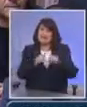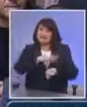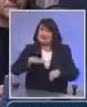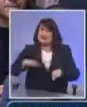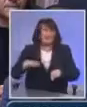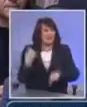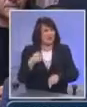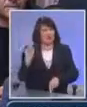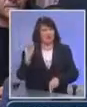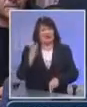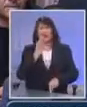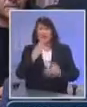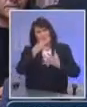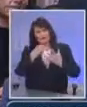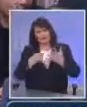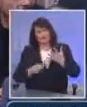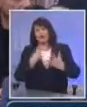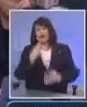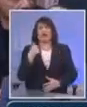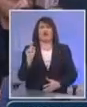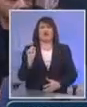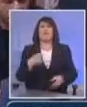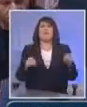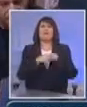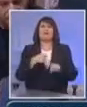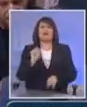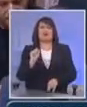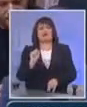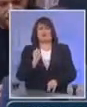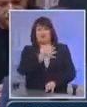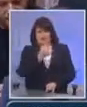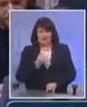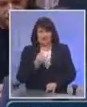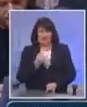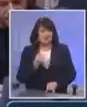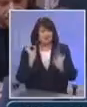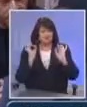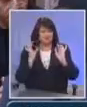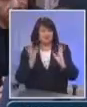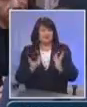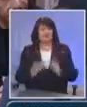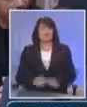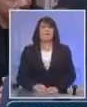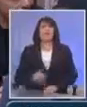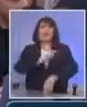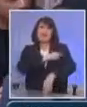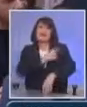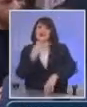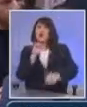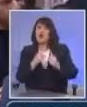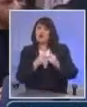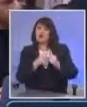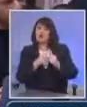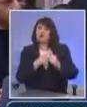λόγους, τους οποίους αφοριστικά δαιμονοποιήσατε και ουδείς εξέτασε. Ιατρικοί λόγοι προέρχονται από